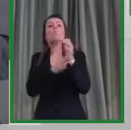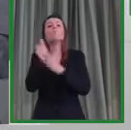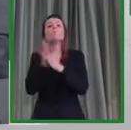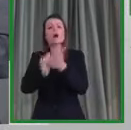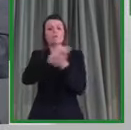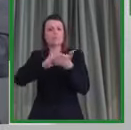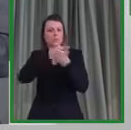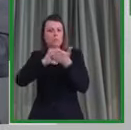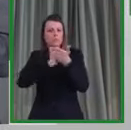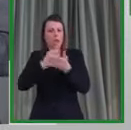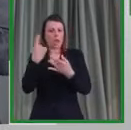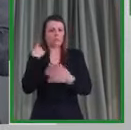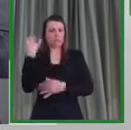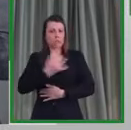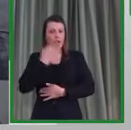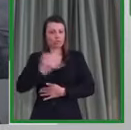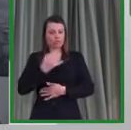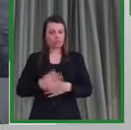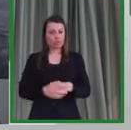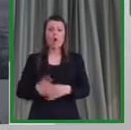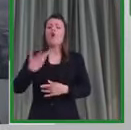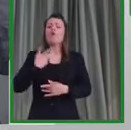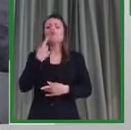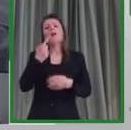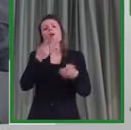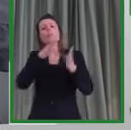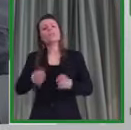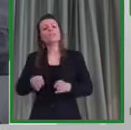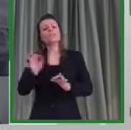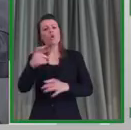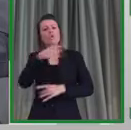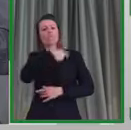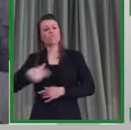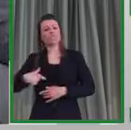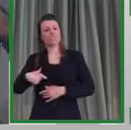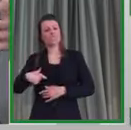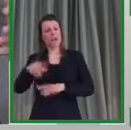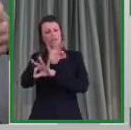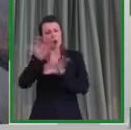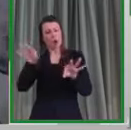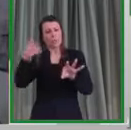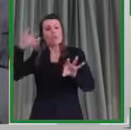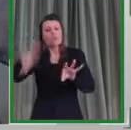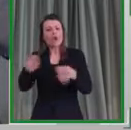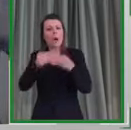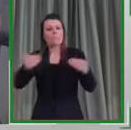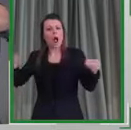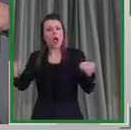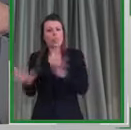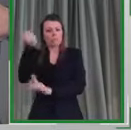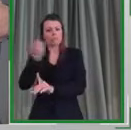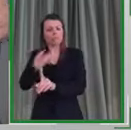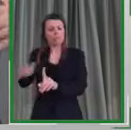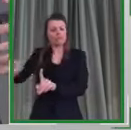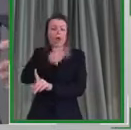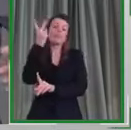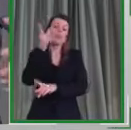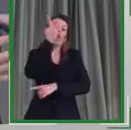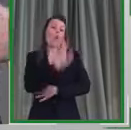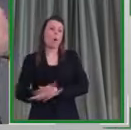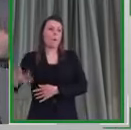da parte di sindaci che hanno già ricevuto il materiale la lombardia grande quindi c'è chi l'ha